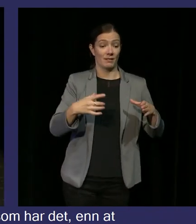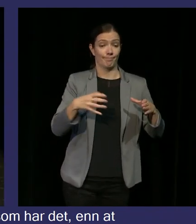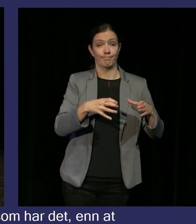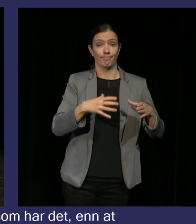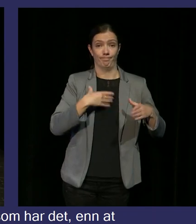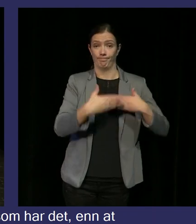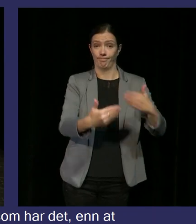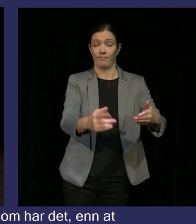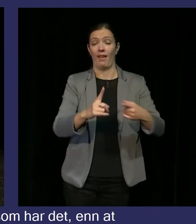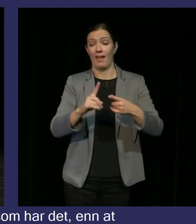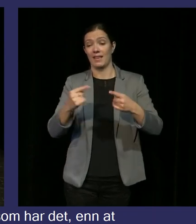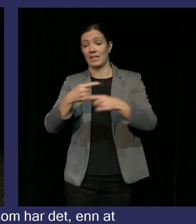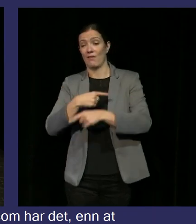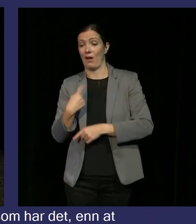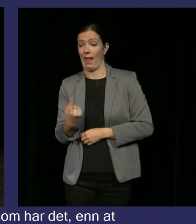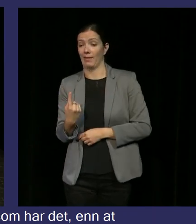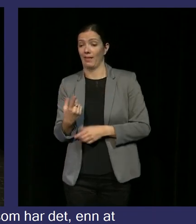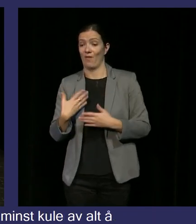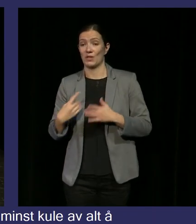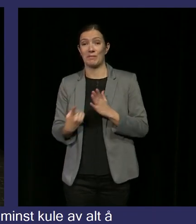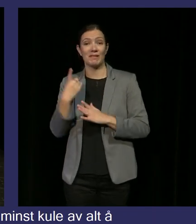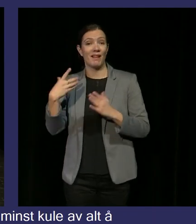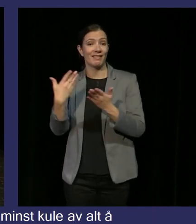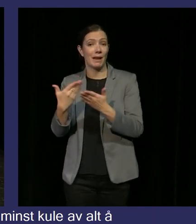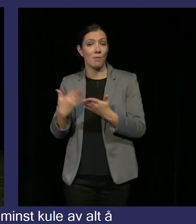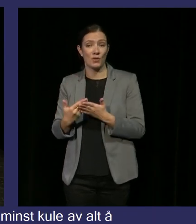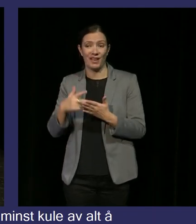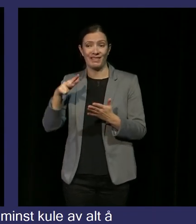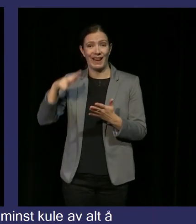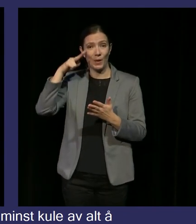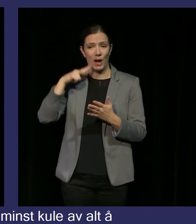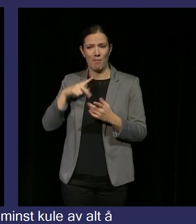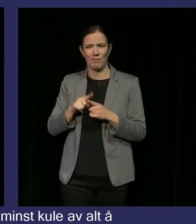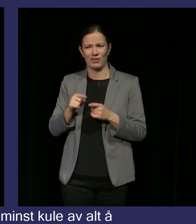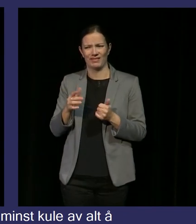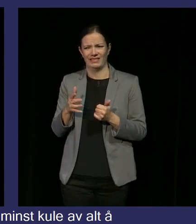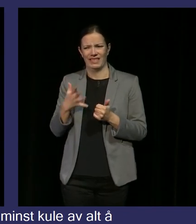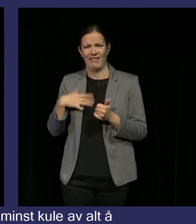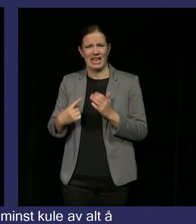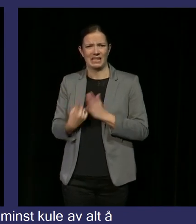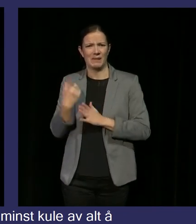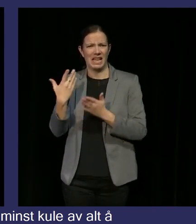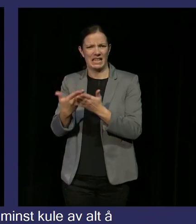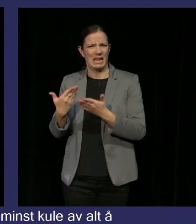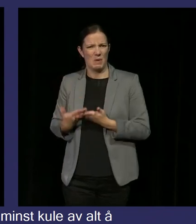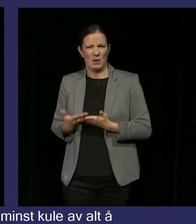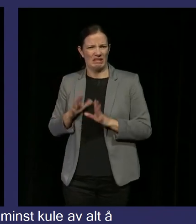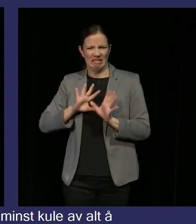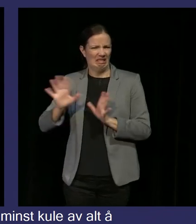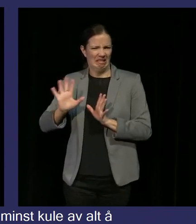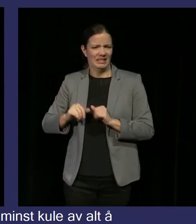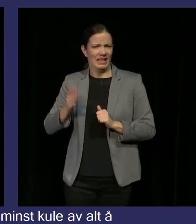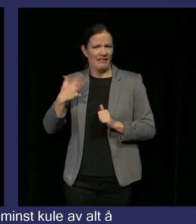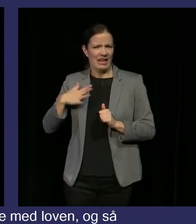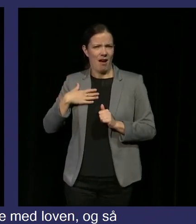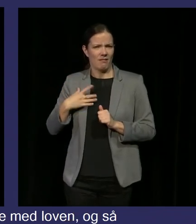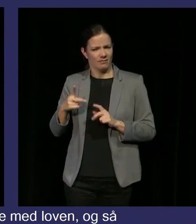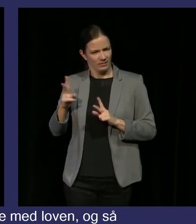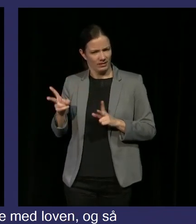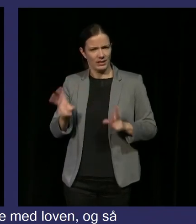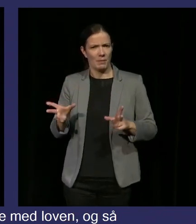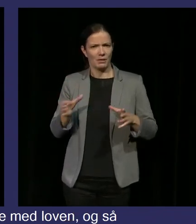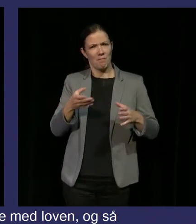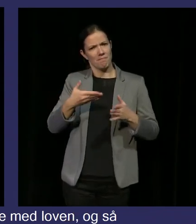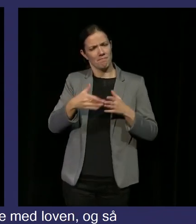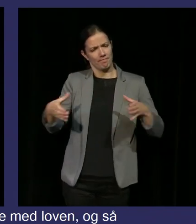ene som får en slags sånn spesialtilbud. Når du 13 år så det kanskje det minst kule av alt og skal ha en sånn egen pakke som ikke de andre har. Så det